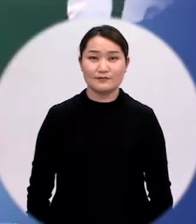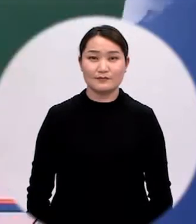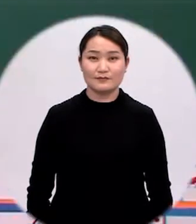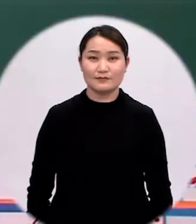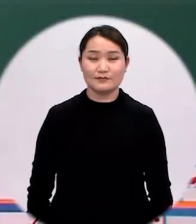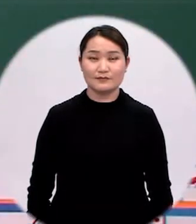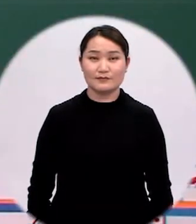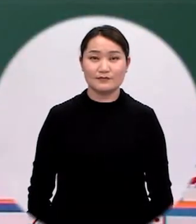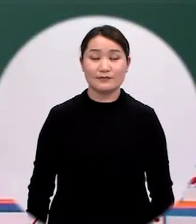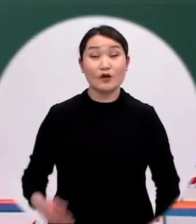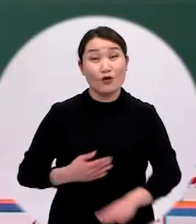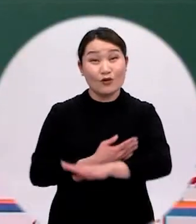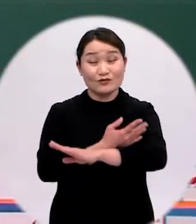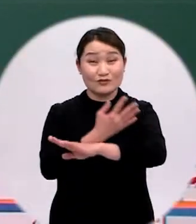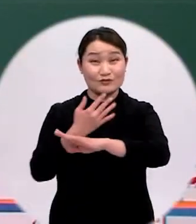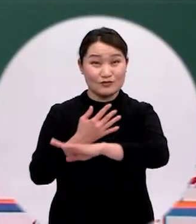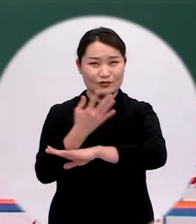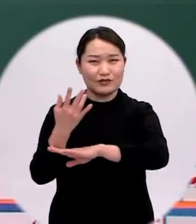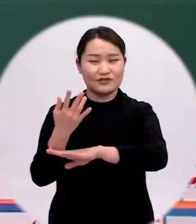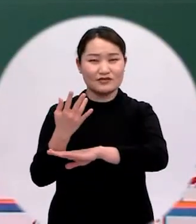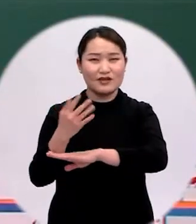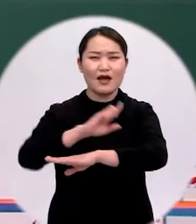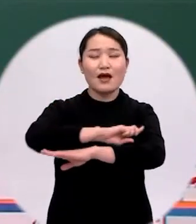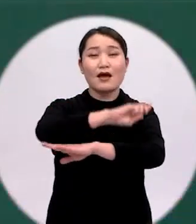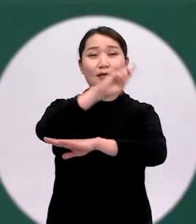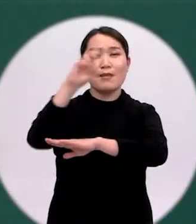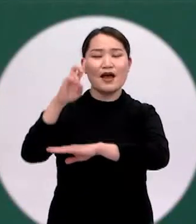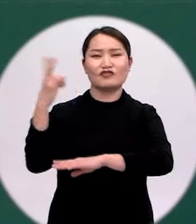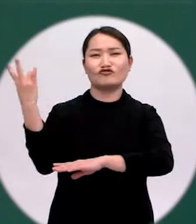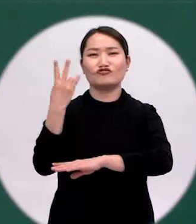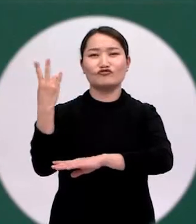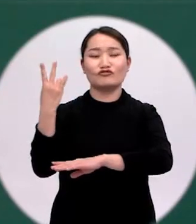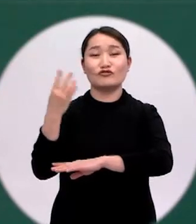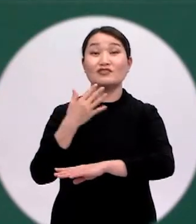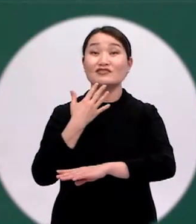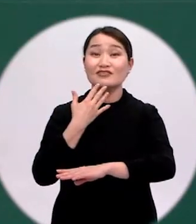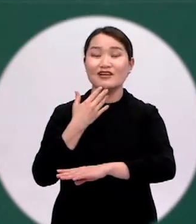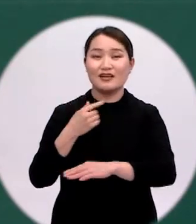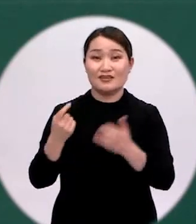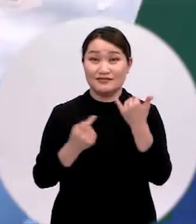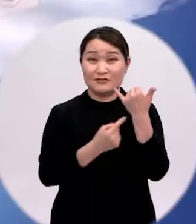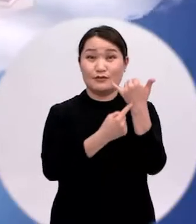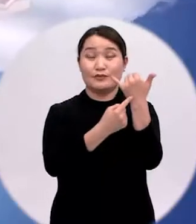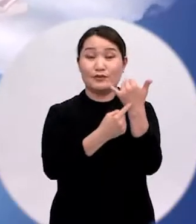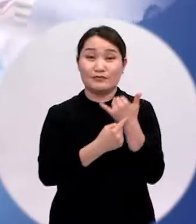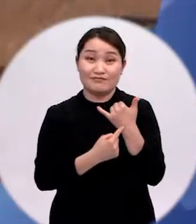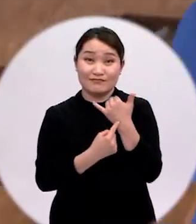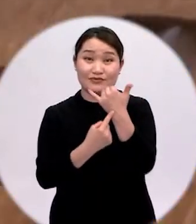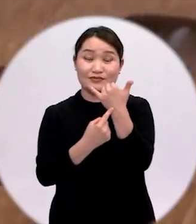Өвс ногоо ургаж байгаль дэлхий ногоон өнгөрч имсэн. Цэцгэс дэлгэрсэн харагдаж